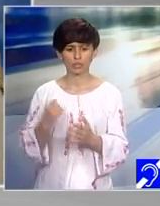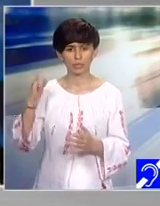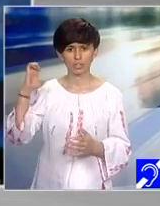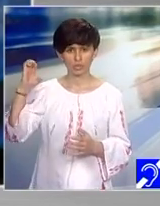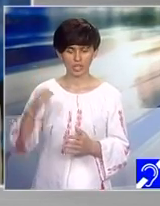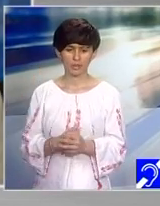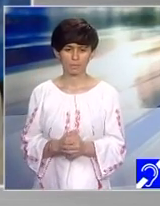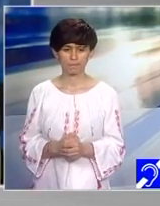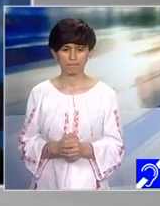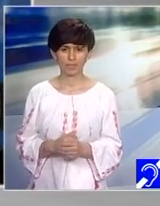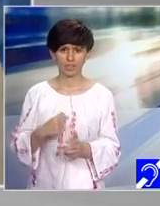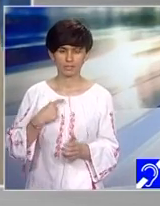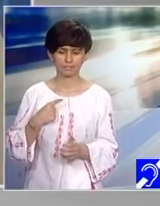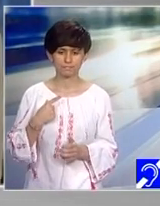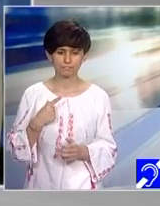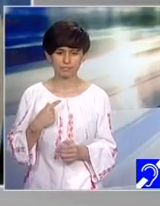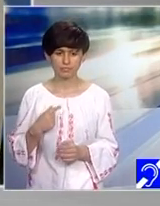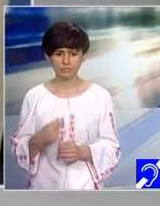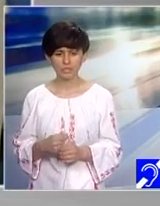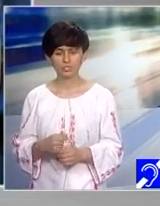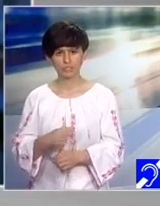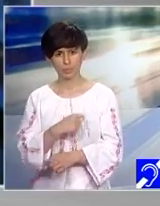sub încreț, râuri.